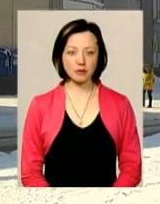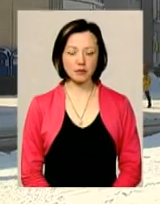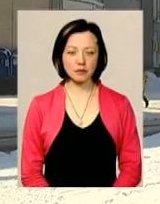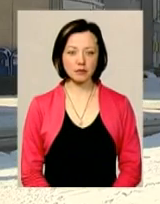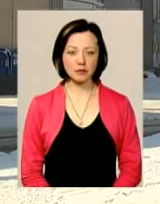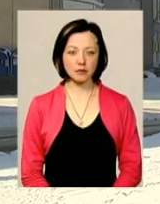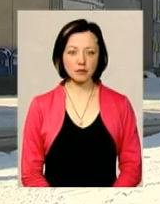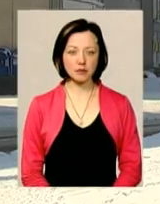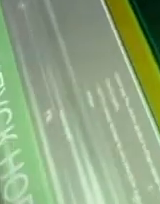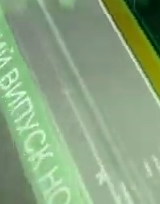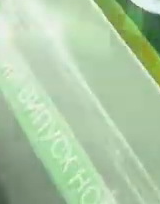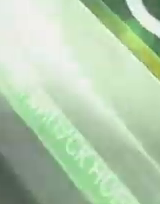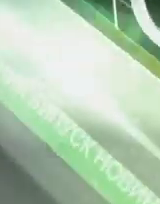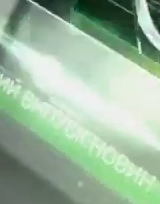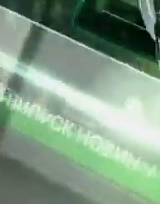Поділля Центр.